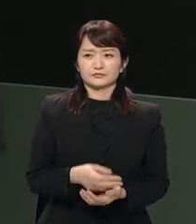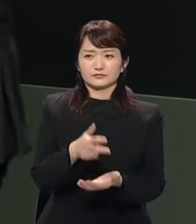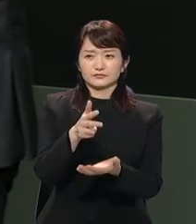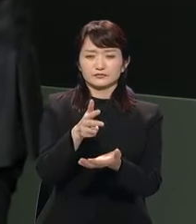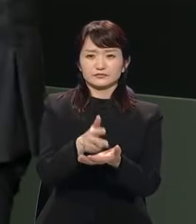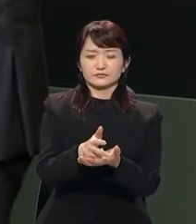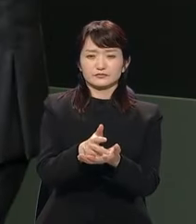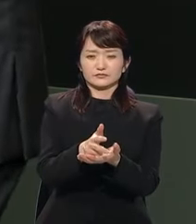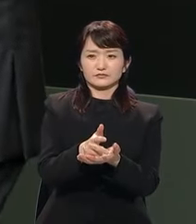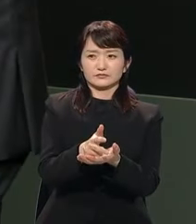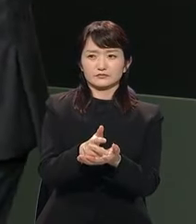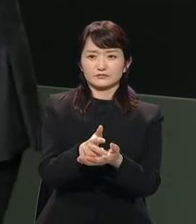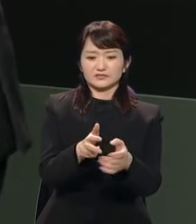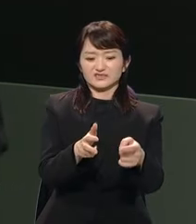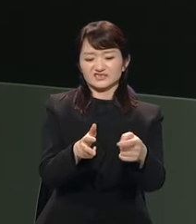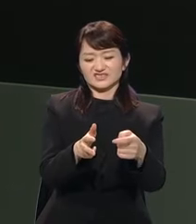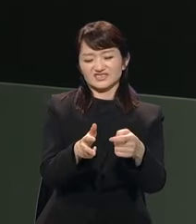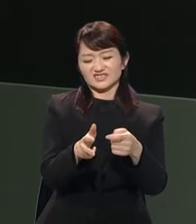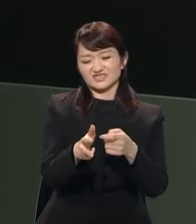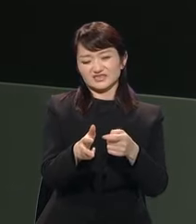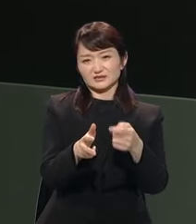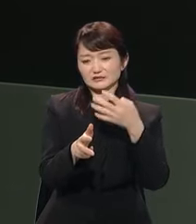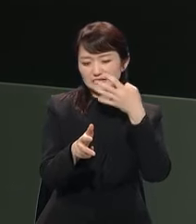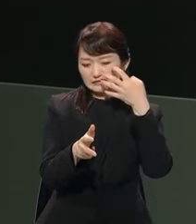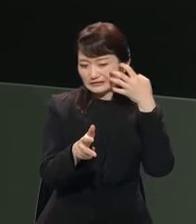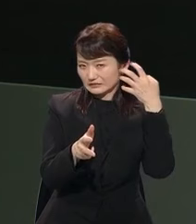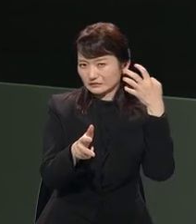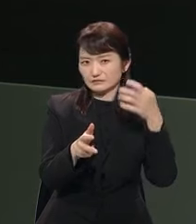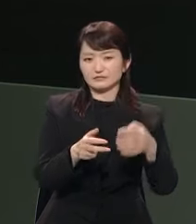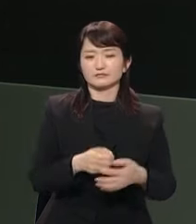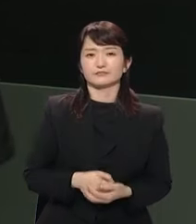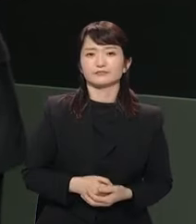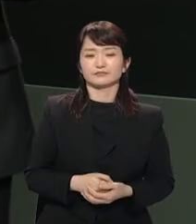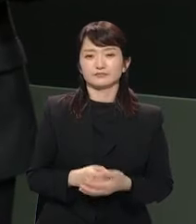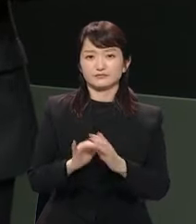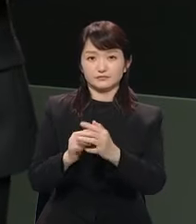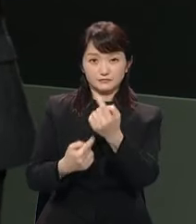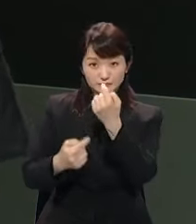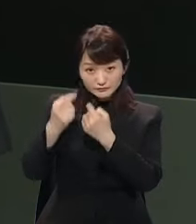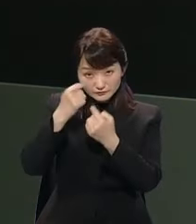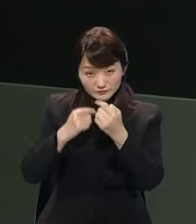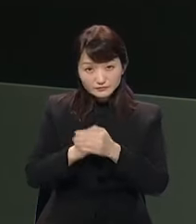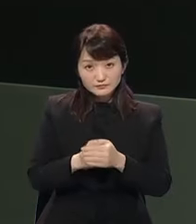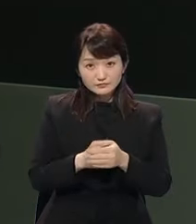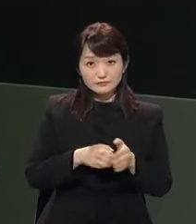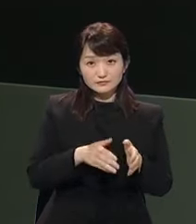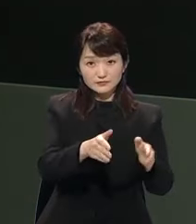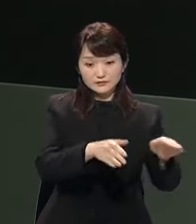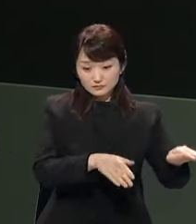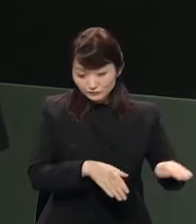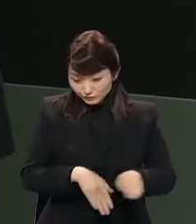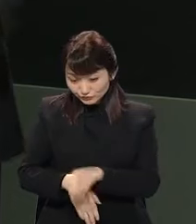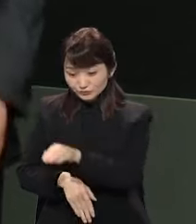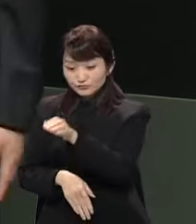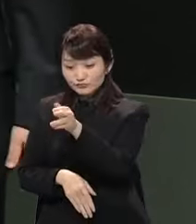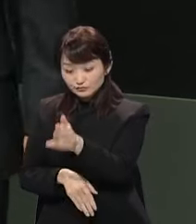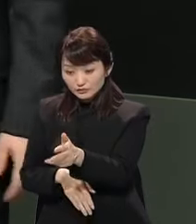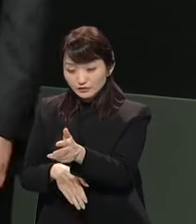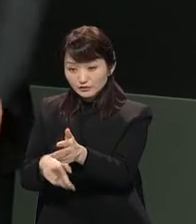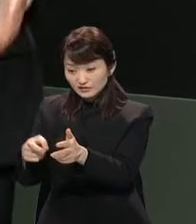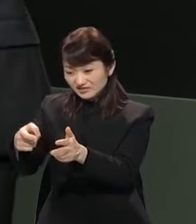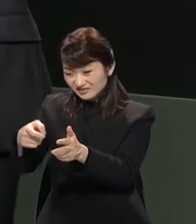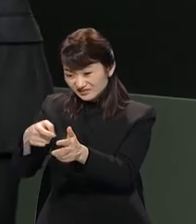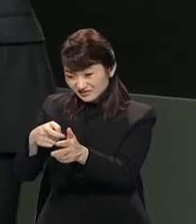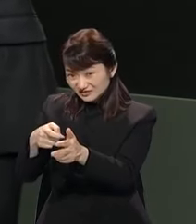주차 차량의 드르륵입니다. 사방가족께서 제보해 주셨는데요. 길가에 차를 두고 밥을 먹고 왔더니 이런 피꺼솟다는